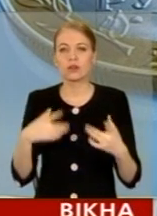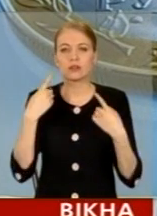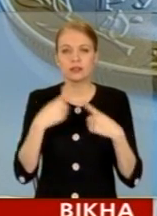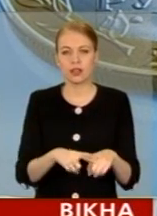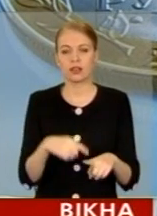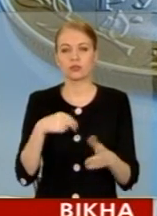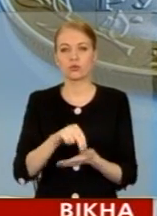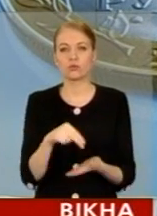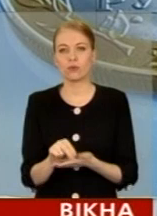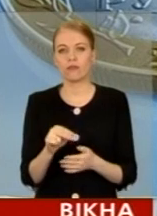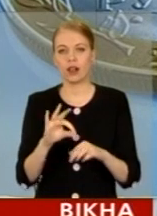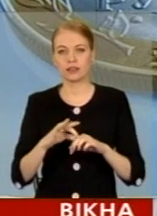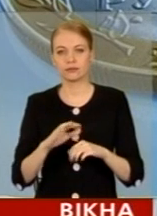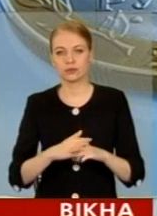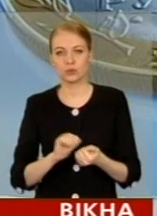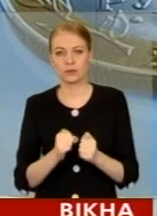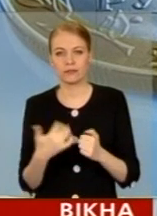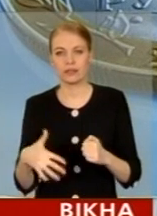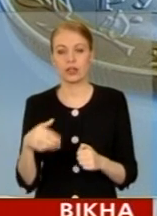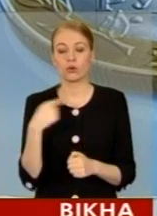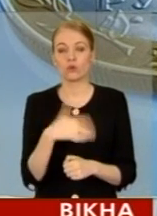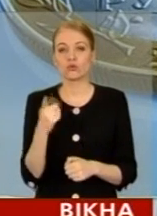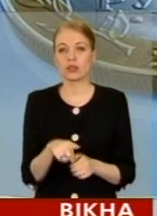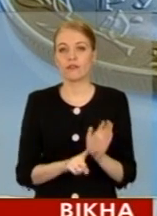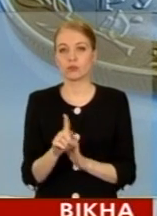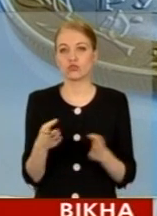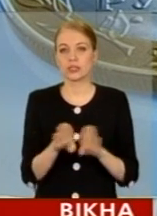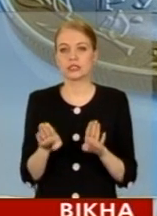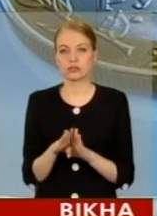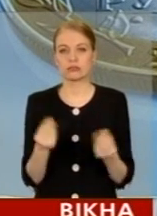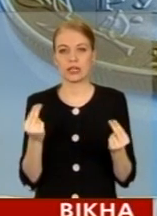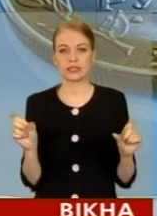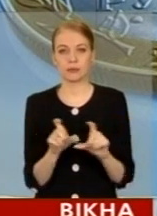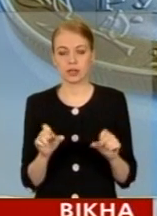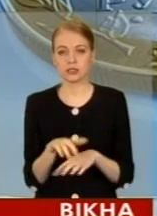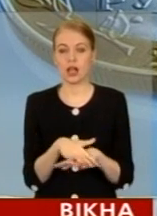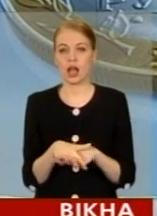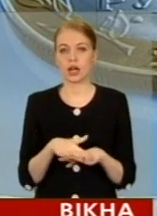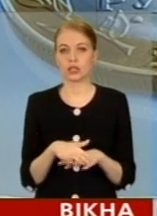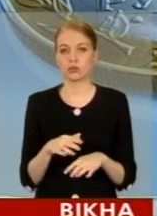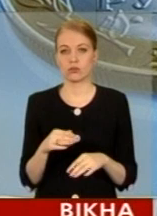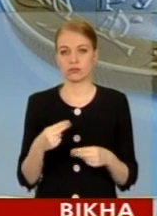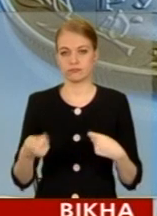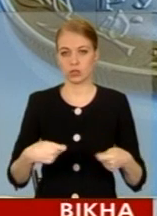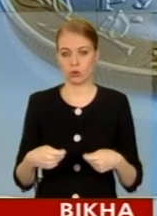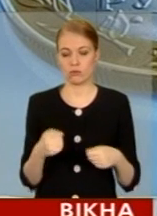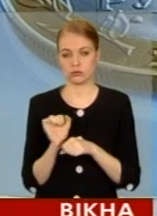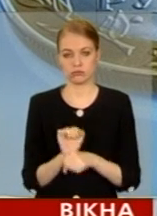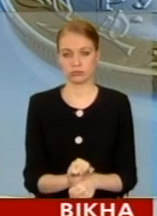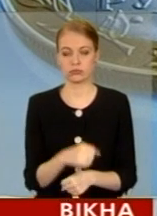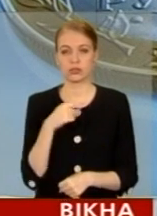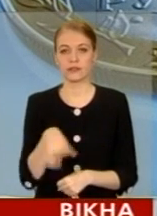оргтехніку, купували ювелірку. В російській столиці вже навіть почали зачинятися літні магазини, а ринок нерухомості завмер. Депутати